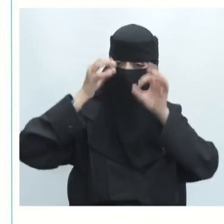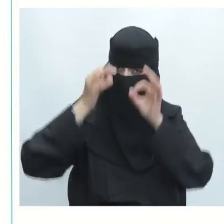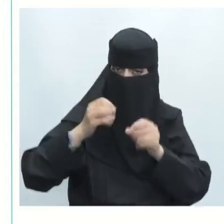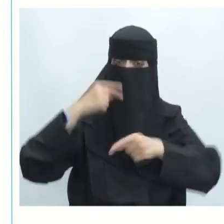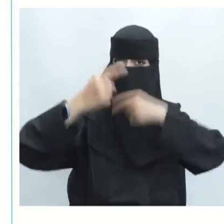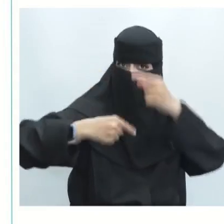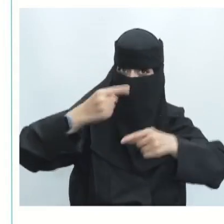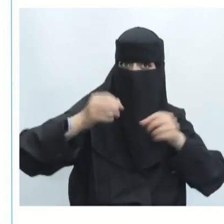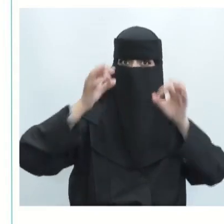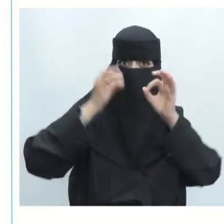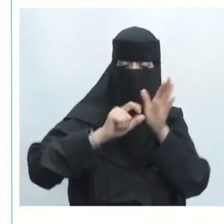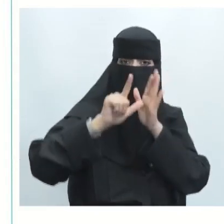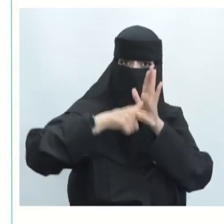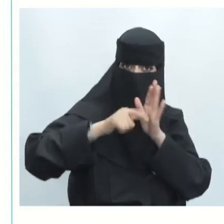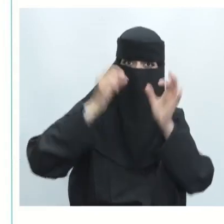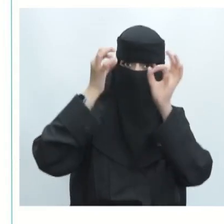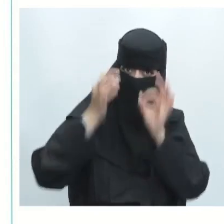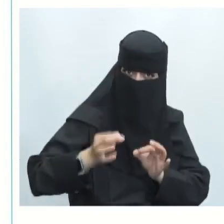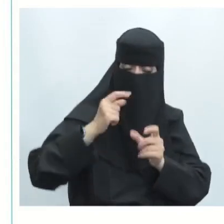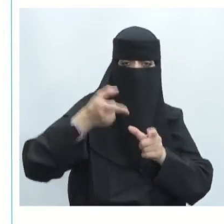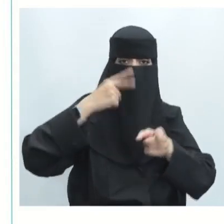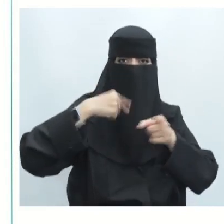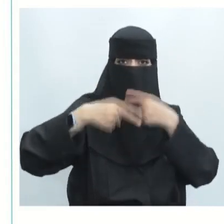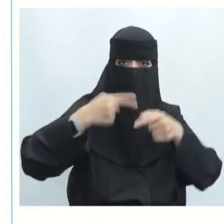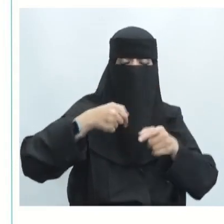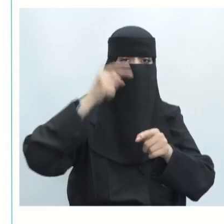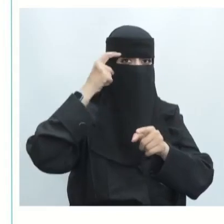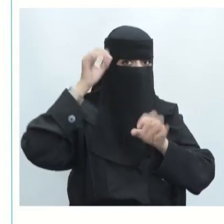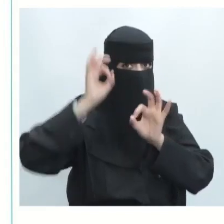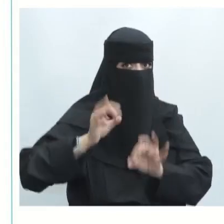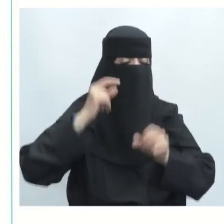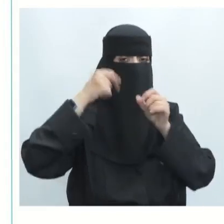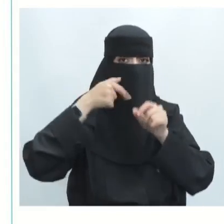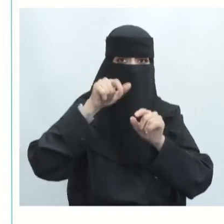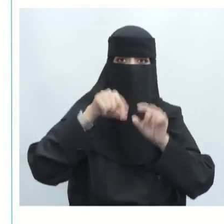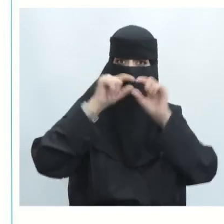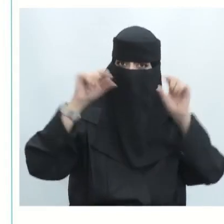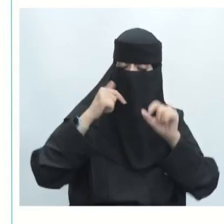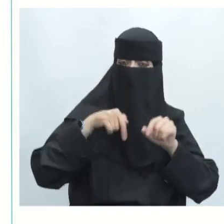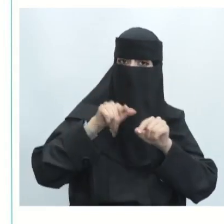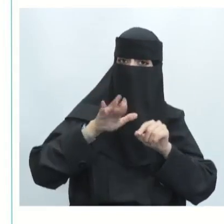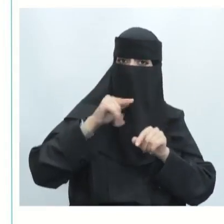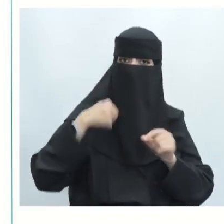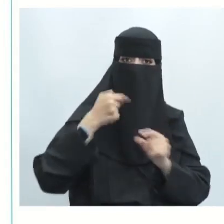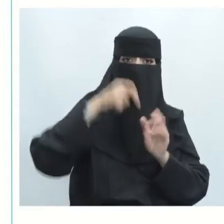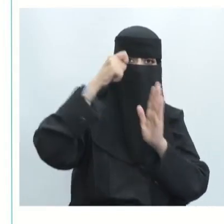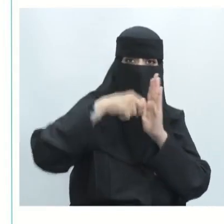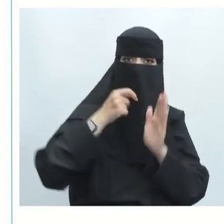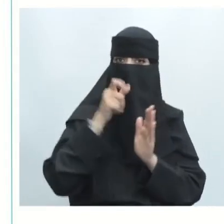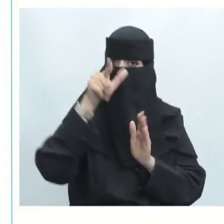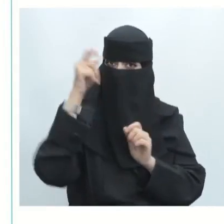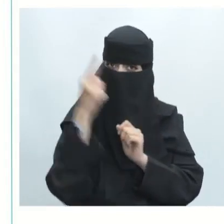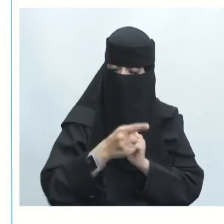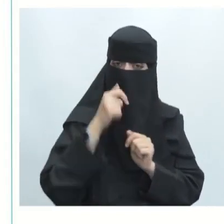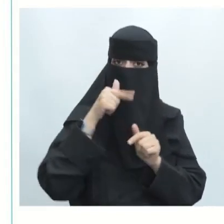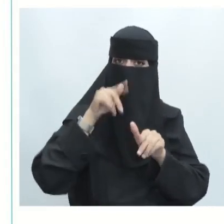كانت تخطيط دقيق كلما عرفنا بدقه وبشكل موضوعي وحينما نصدر القرارات